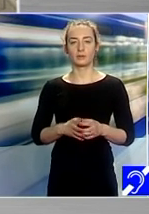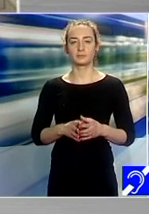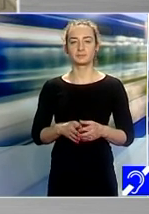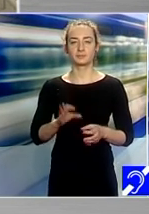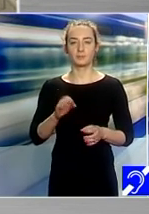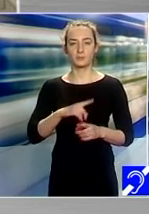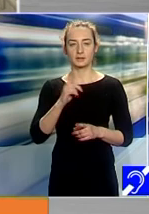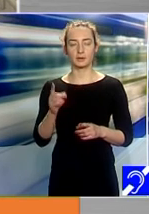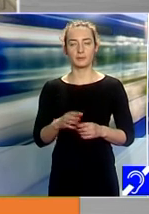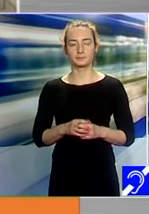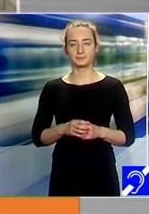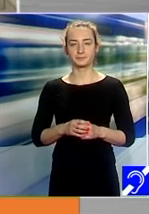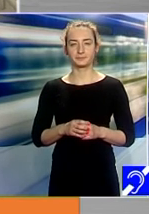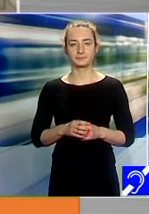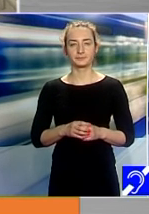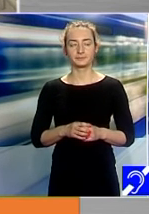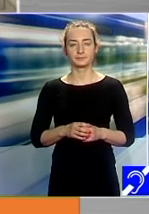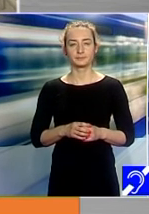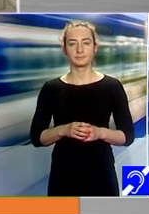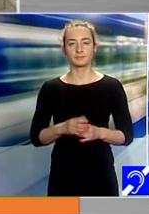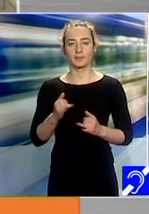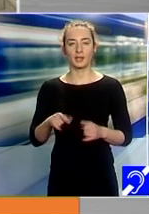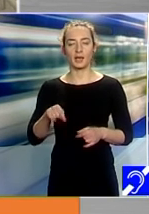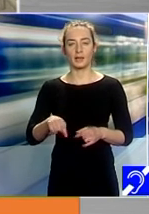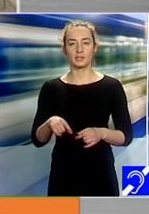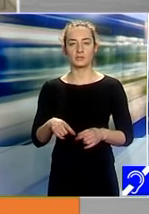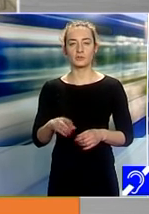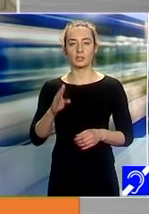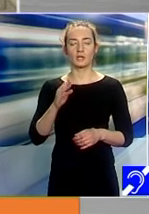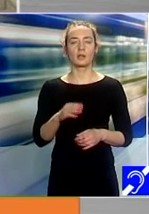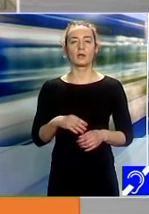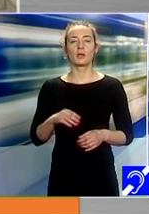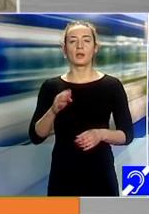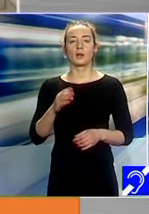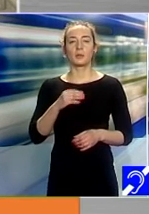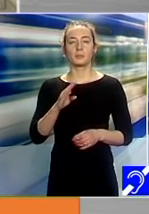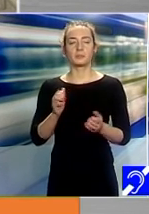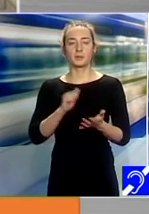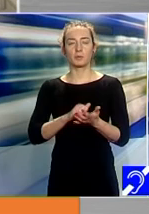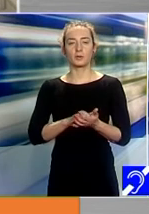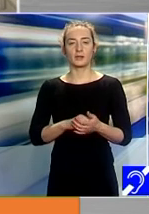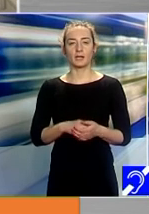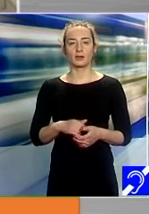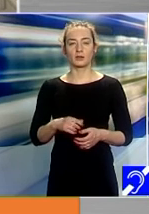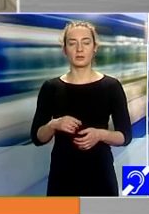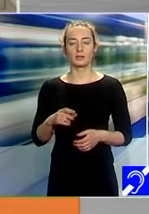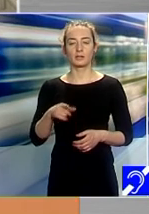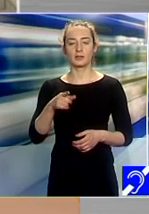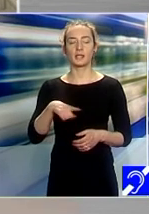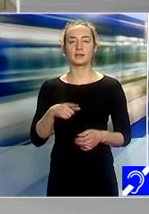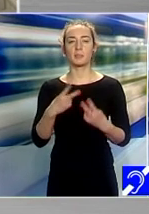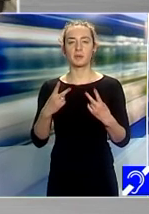Bună ziua, Luminița! Bună ziua, doamnelor și domnilor! Aici, la Biblioteca Județeană Octavian Goga, de la ora 16, a început o